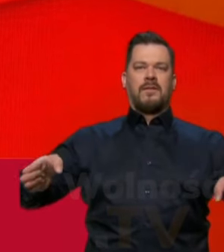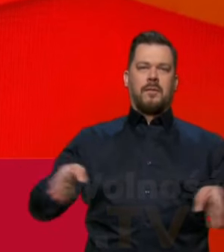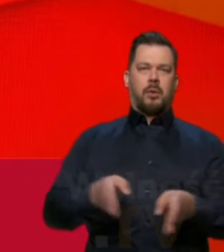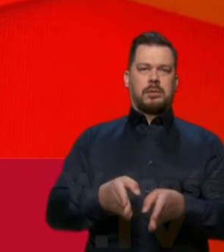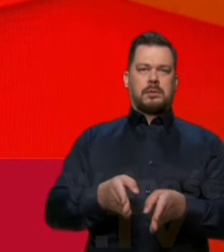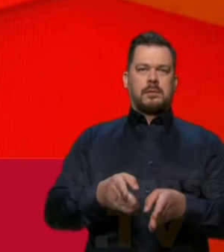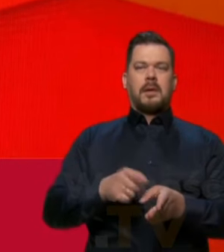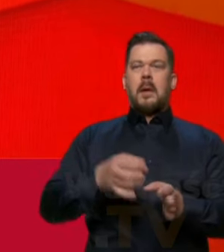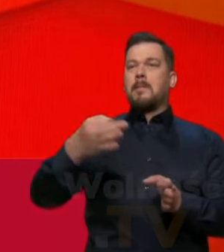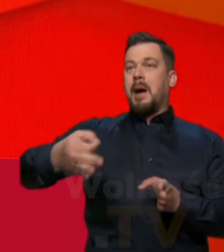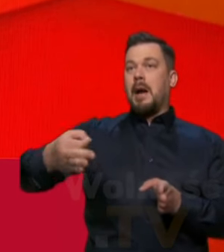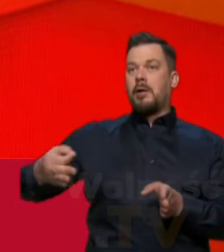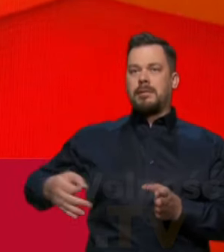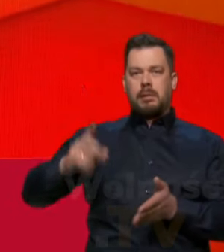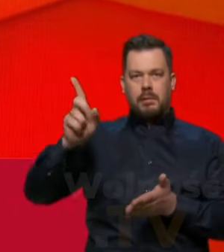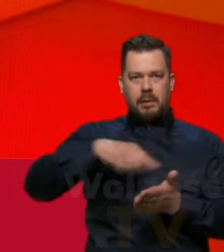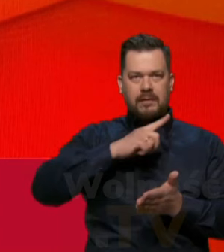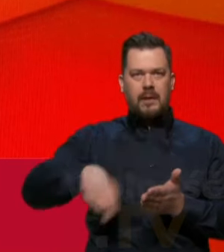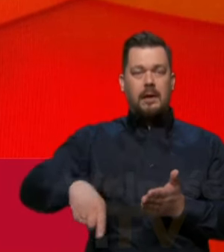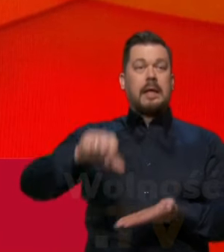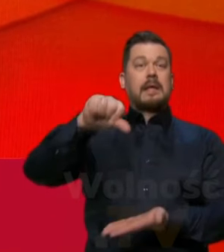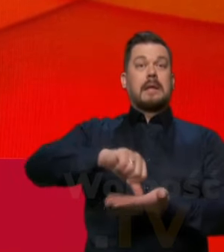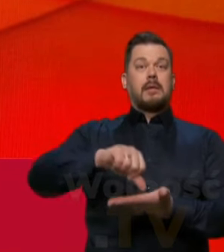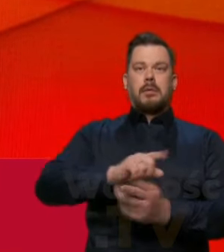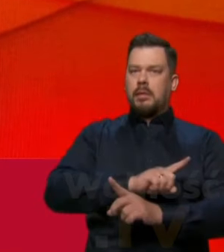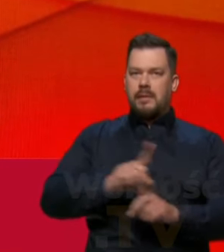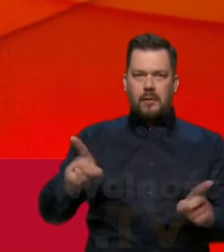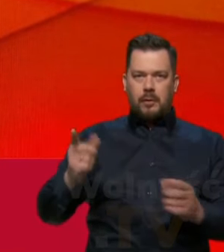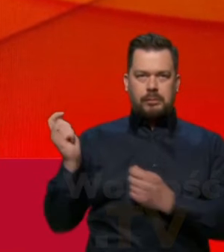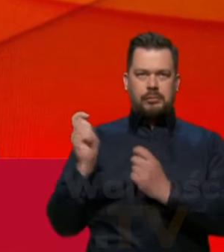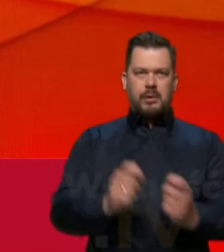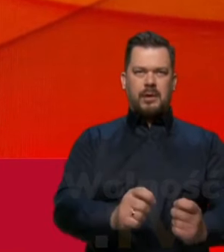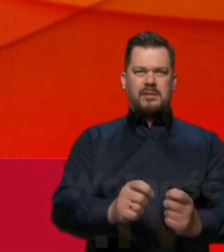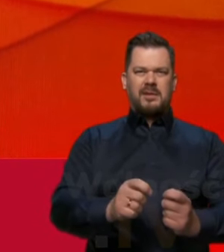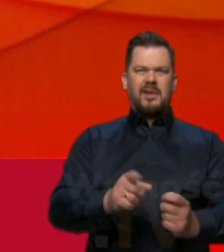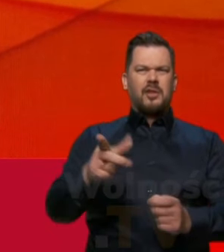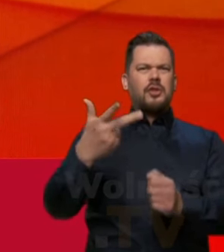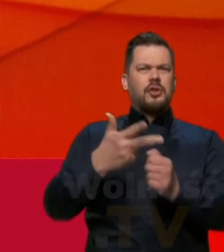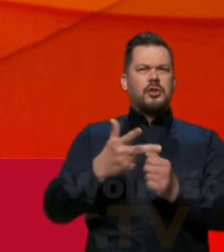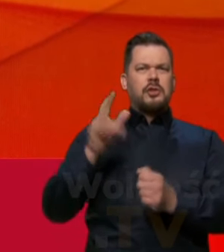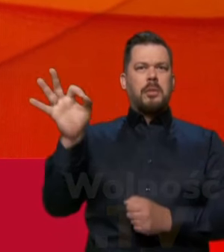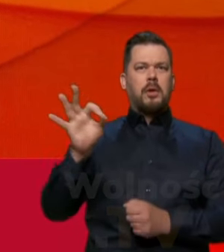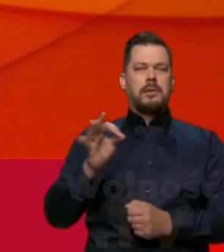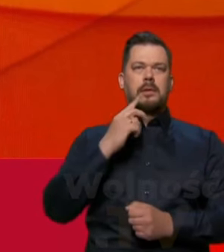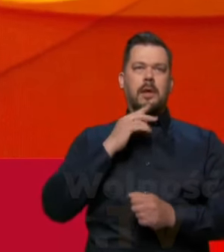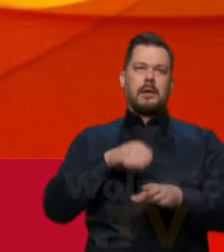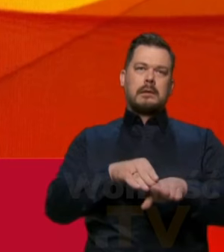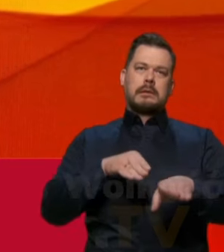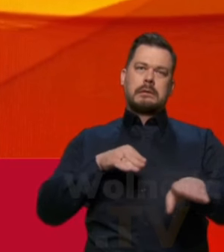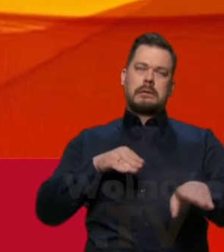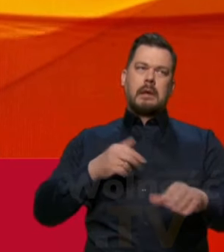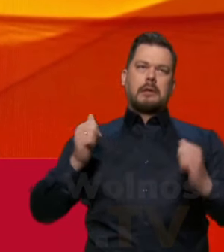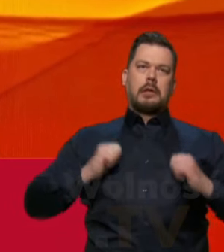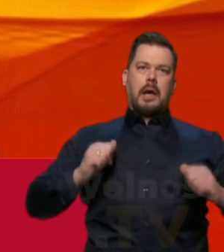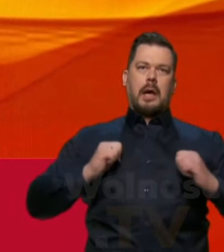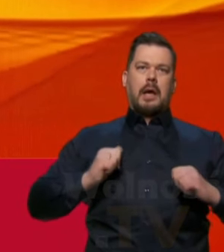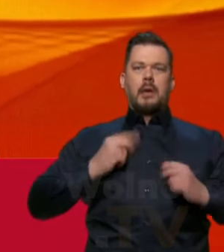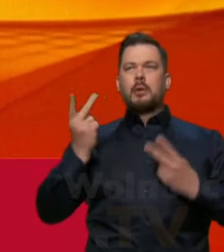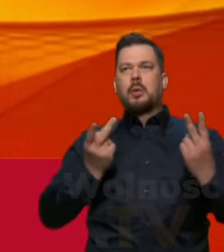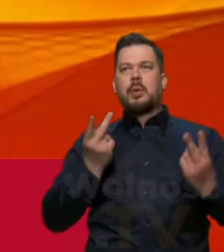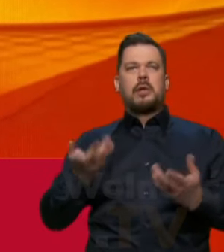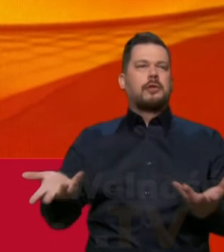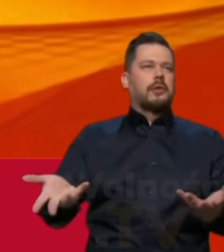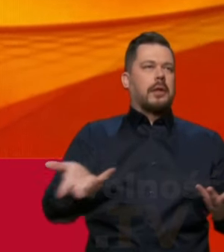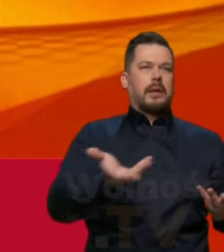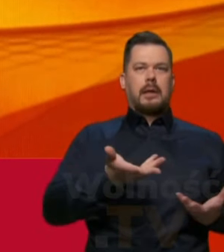ulic, wyganianie kierowców z centrów, kierowcy w godzinach szczytu, 30% kierowców to są kierowcy szukający miejsca do